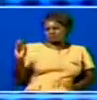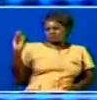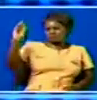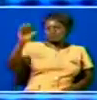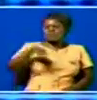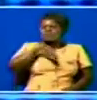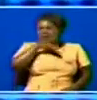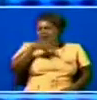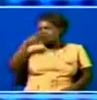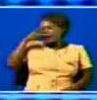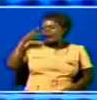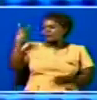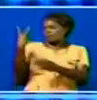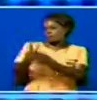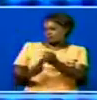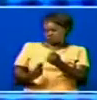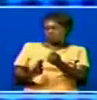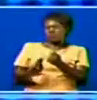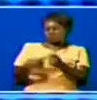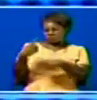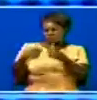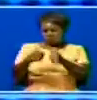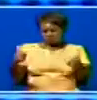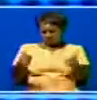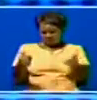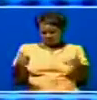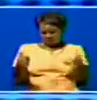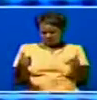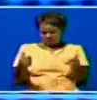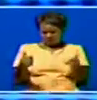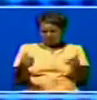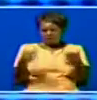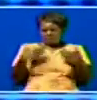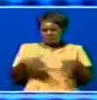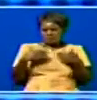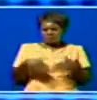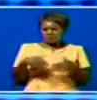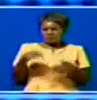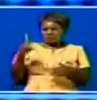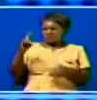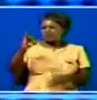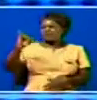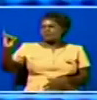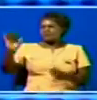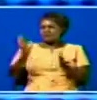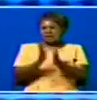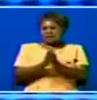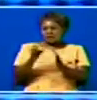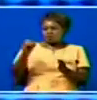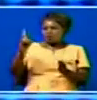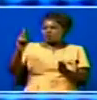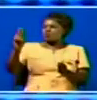Odinga na naibu wake Kalonzo Musyoka ungalipo. Hayo ni kwa mujibu wa wanamikakati wa NASA David Ndi na Oduor